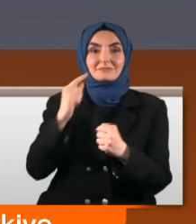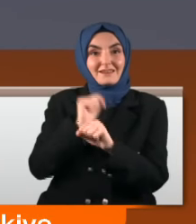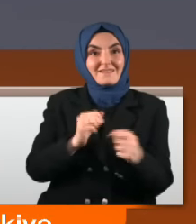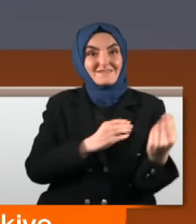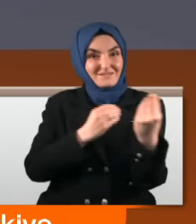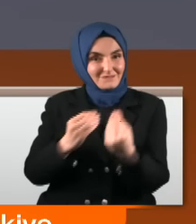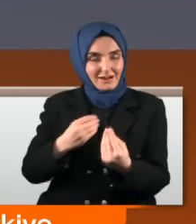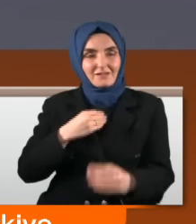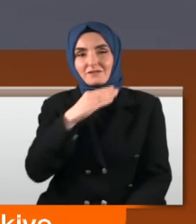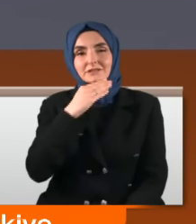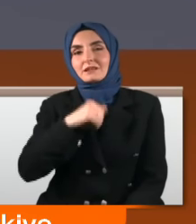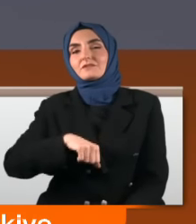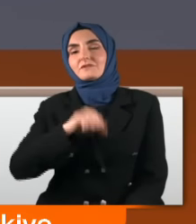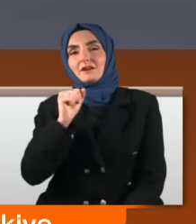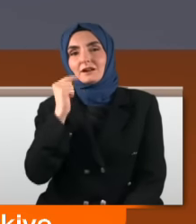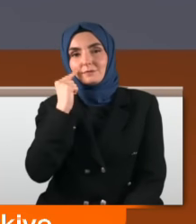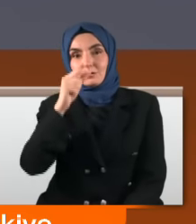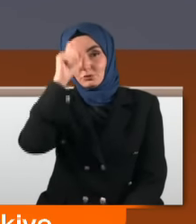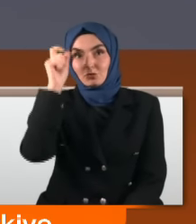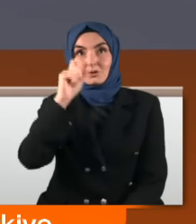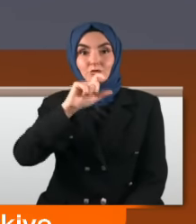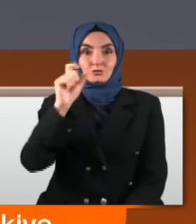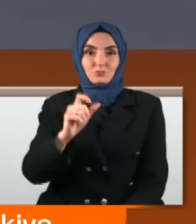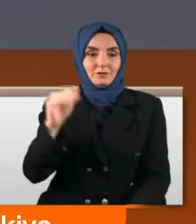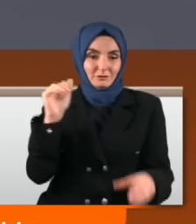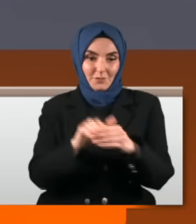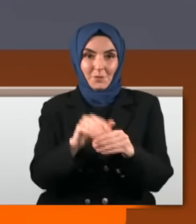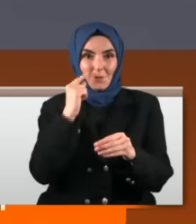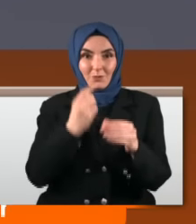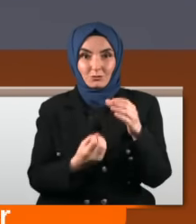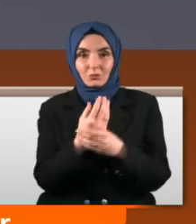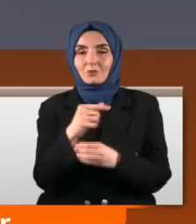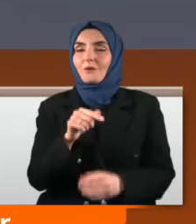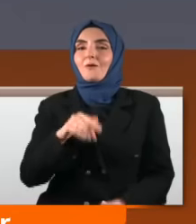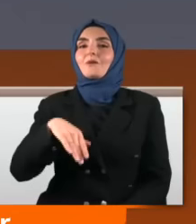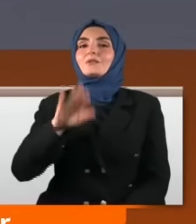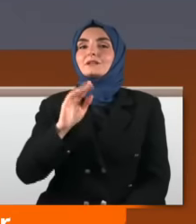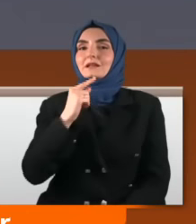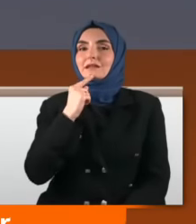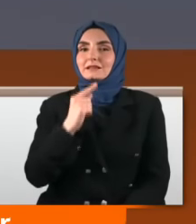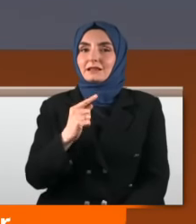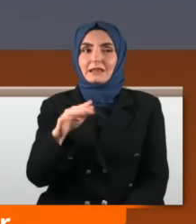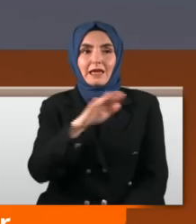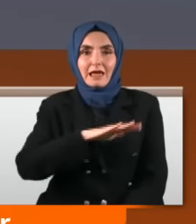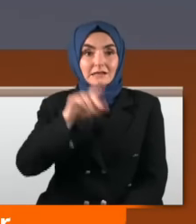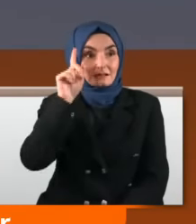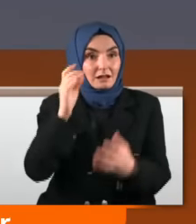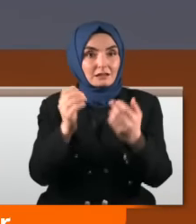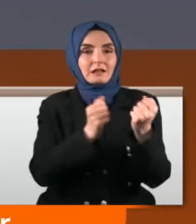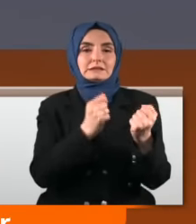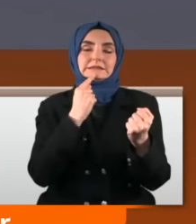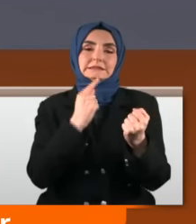Cumhuriyeti sandıkta kurulmamıştır dedi. Bahçeli açıklamasını herkes aklını başına almalı diyerek